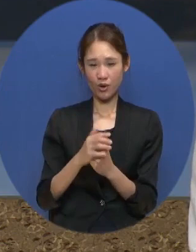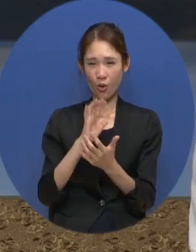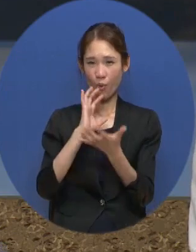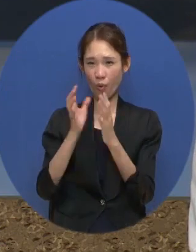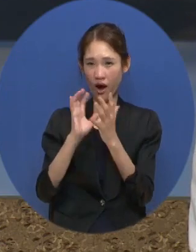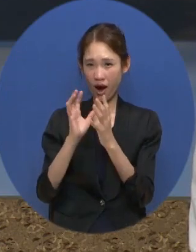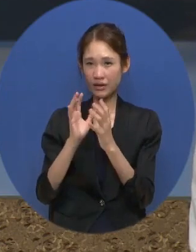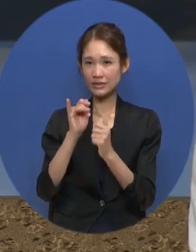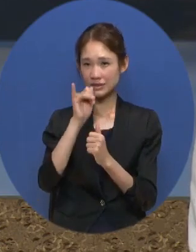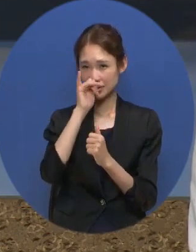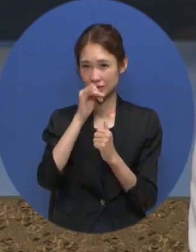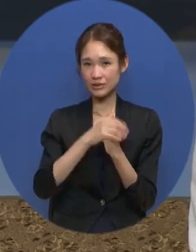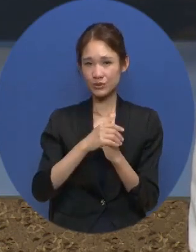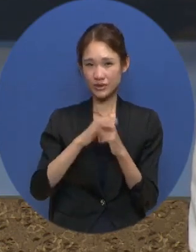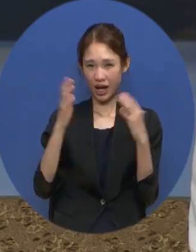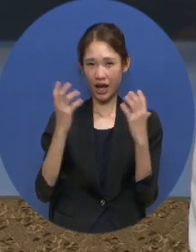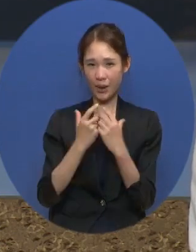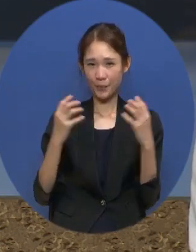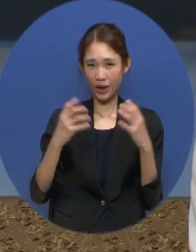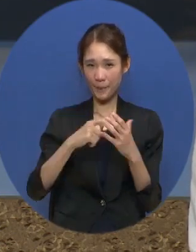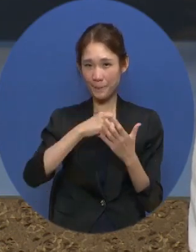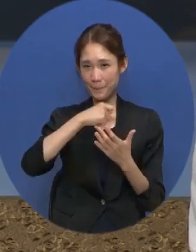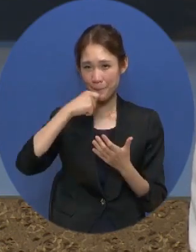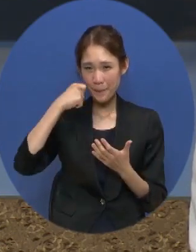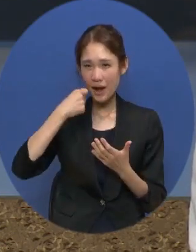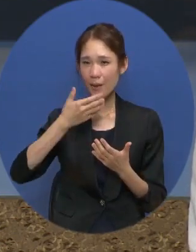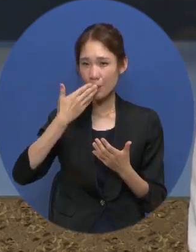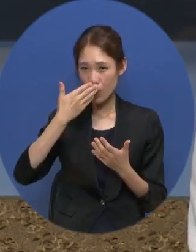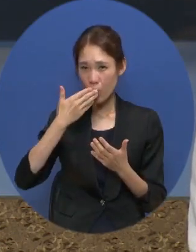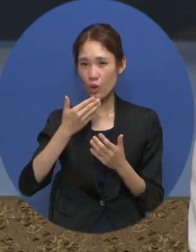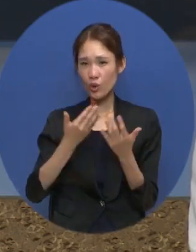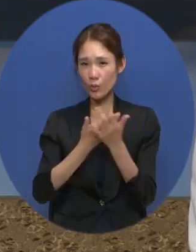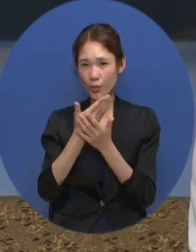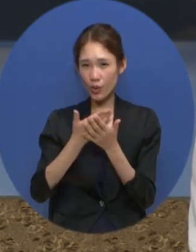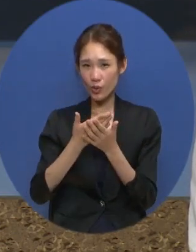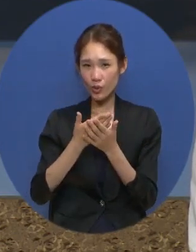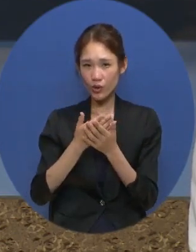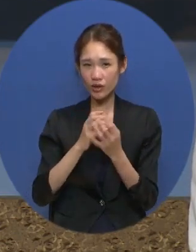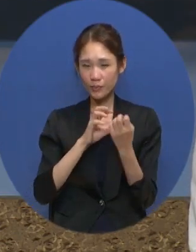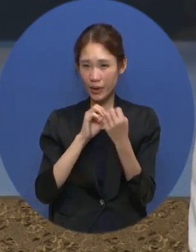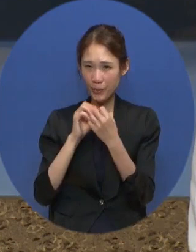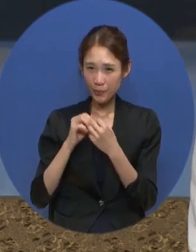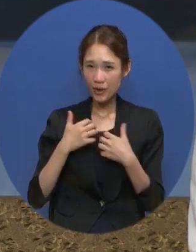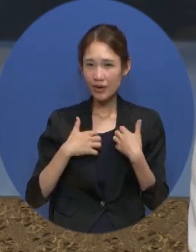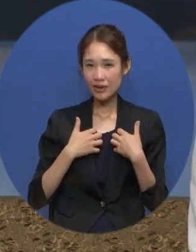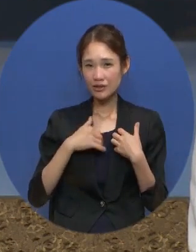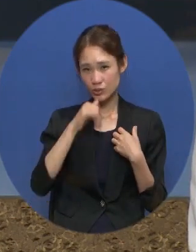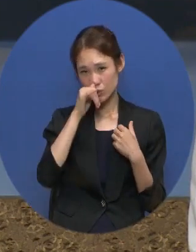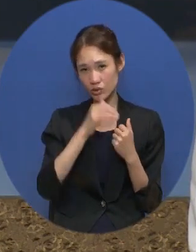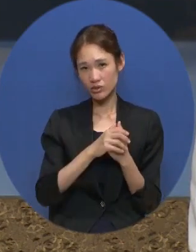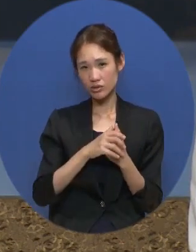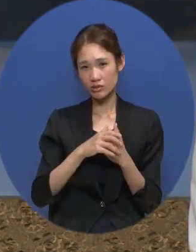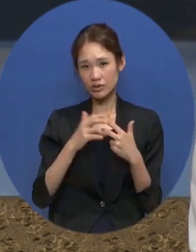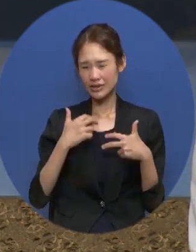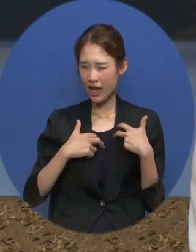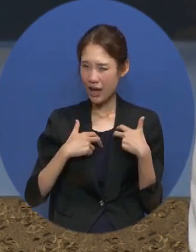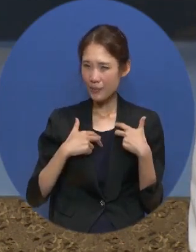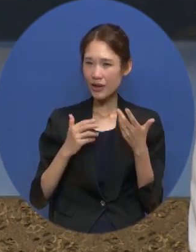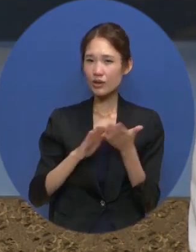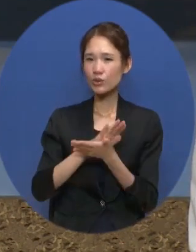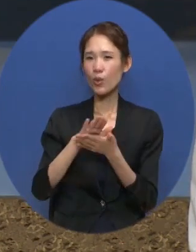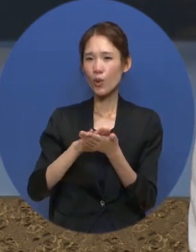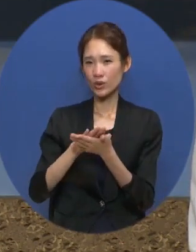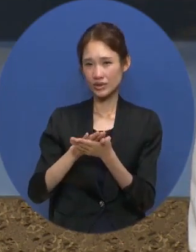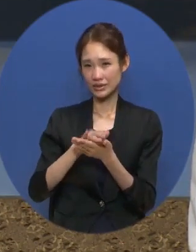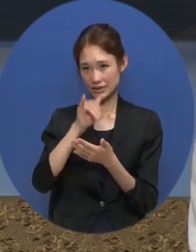있으시군요. 그래서 네. 워크숍 때는 다 모여서 우리 맛있는 것도 먹고 뭐 밀린 얘기도 하고 오락도 하고 하면서 재밌게 노는 그런 시간